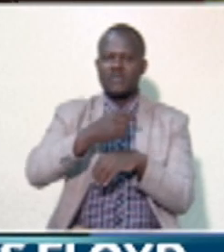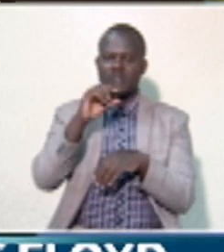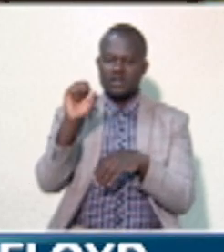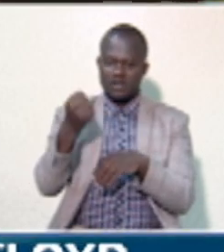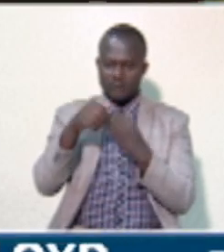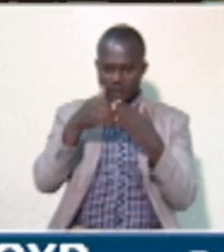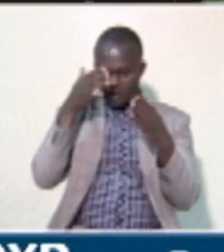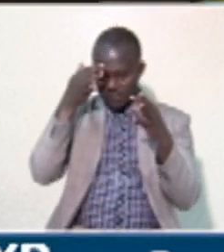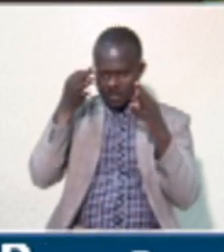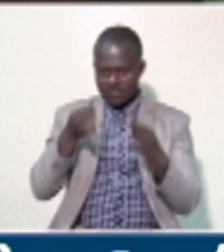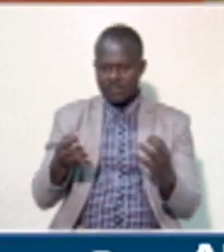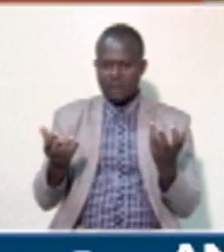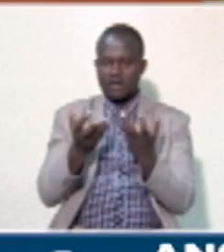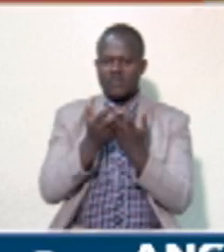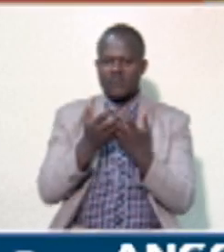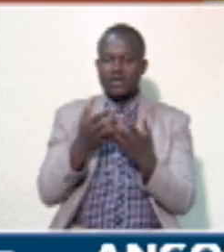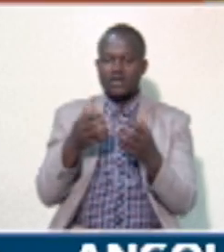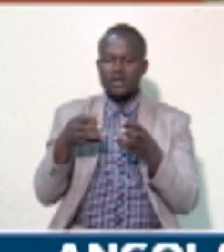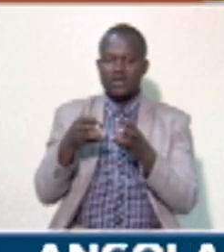twafashe icyemezo kijyanye no kuba